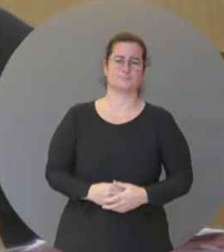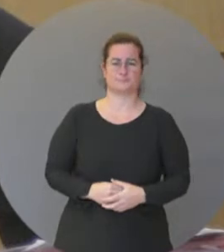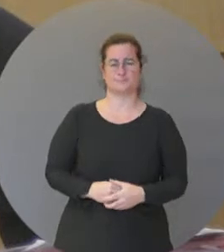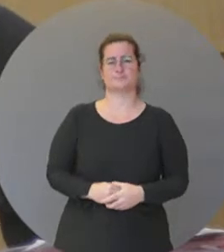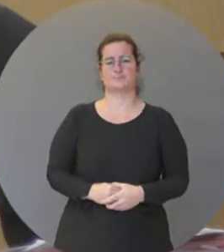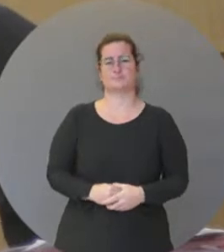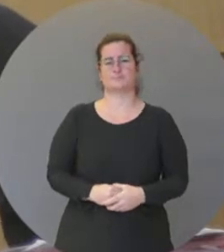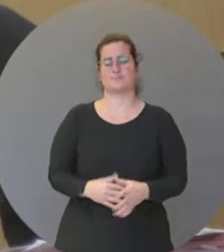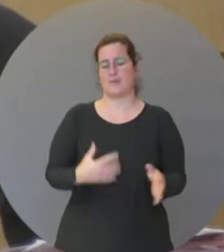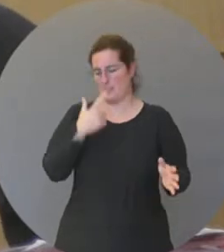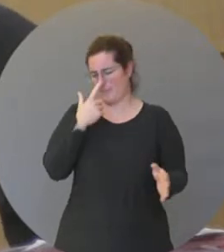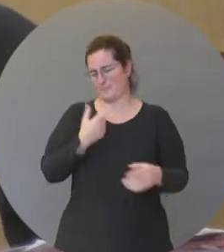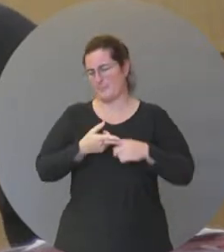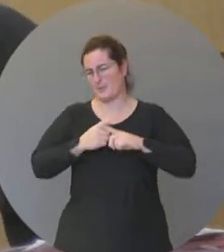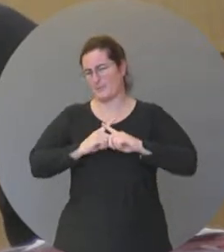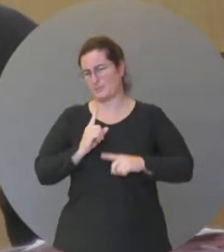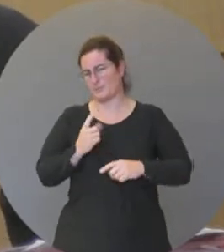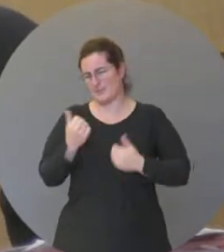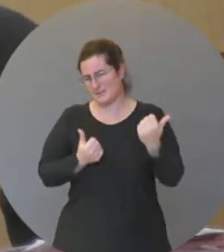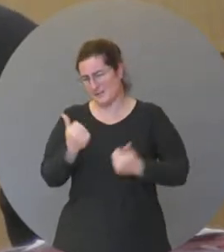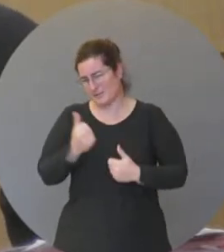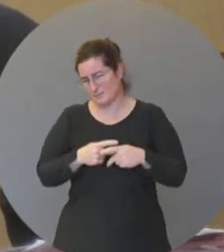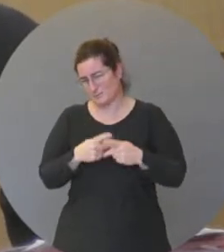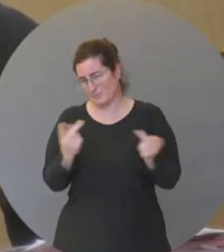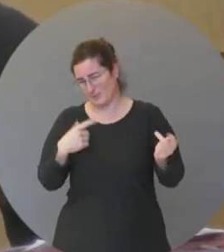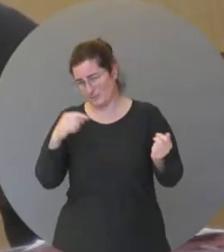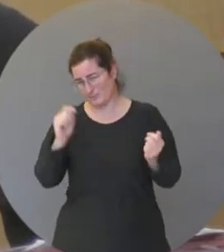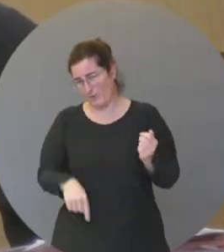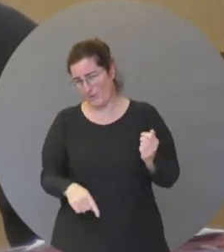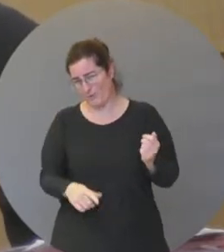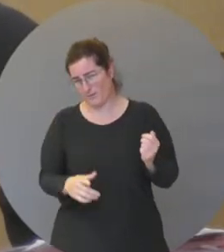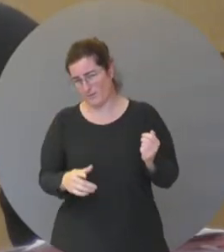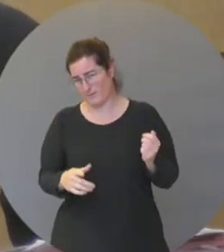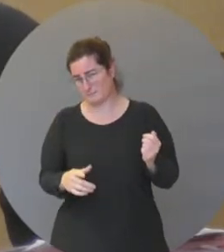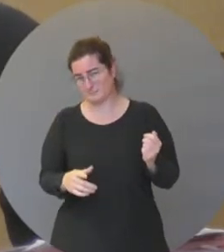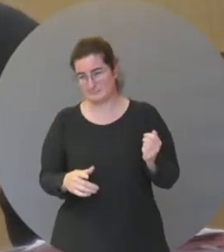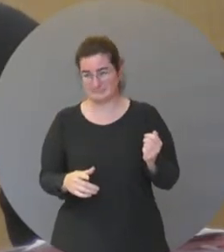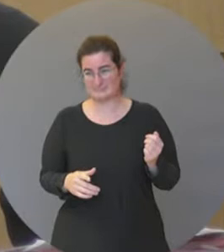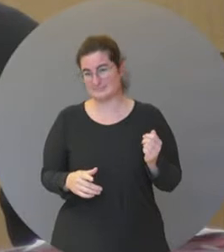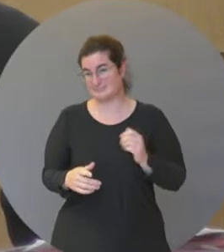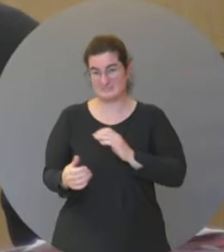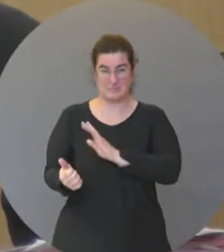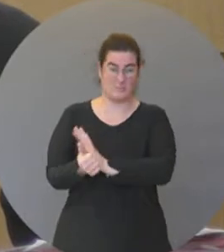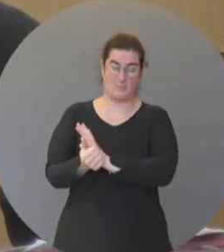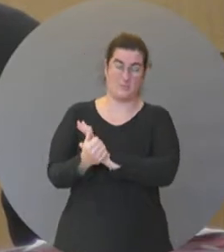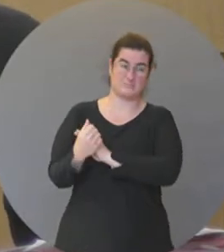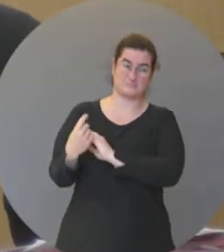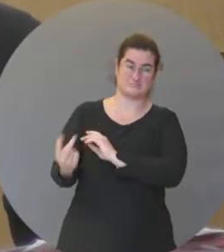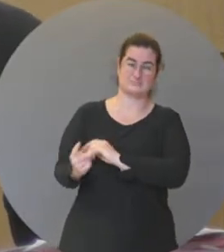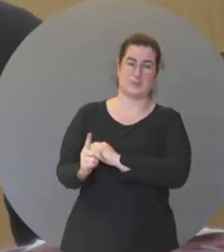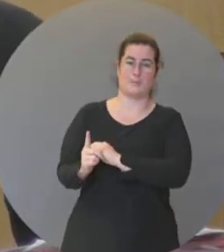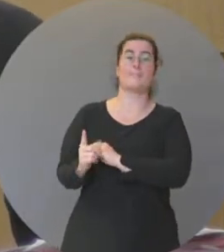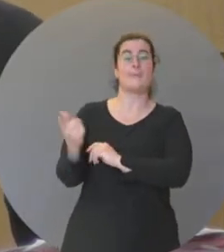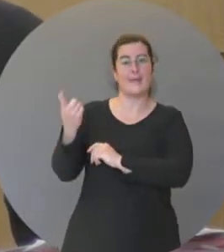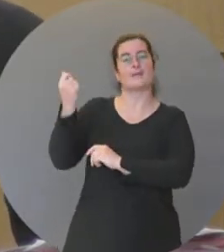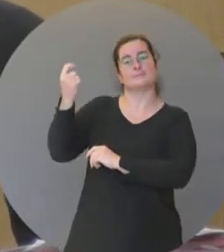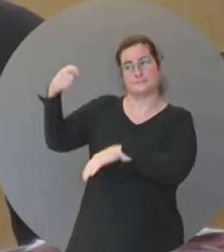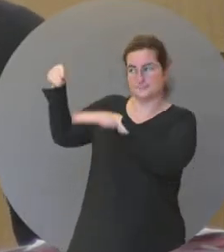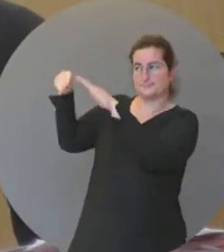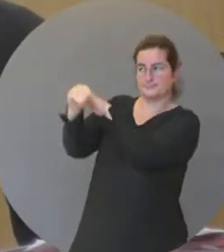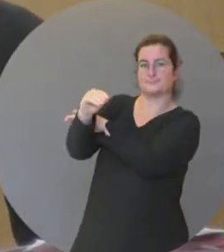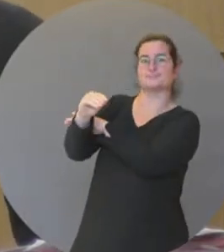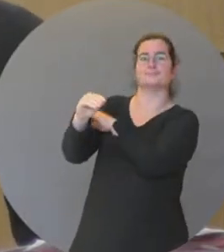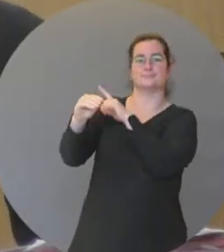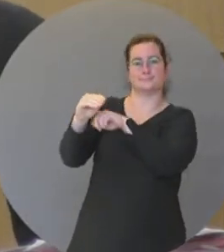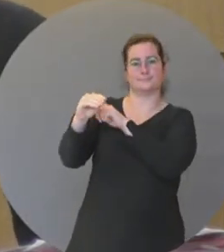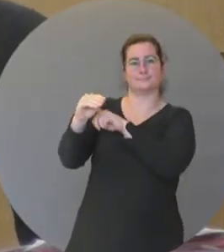mais je suis pas persuadé que ça soit le service public qu'il faut le faire par contre le service public doit alimenter doit